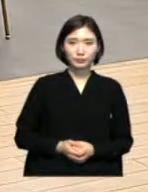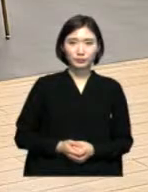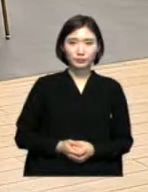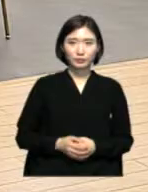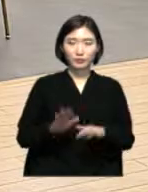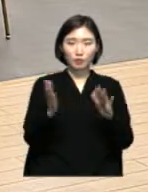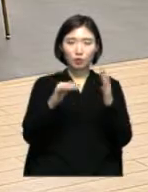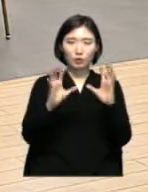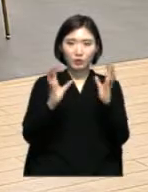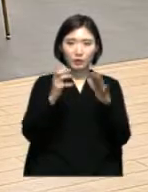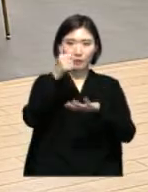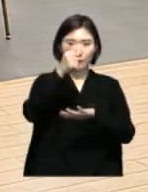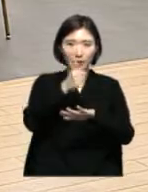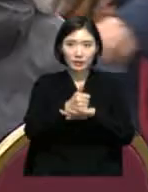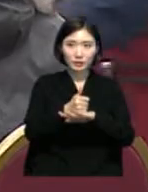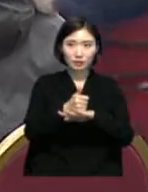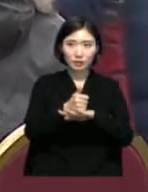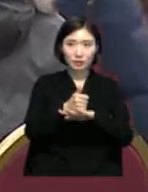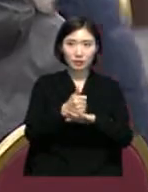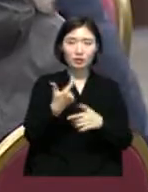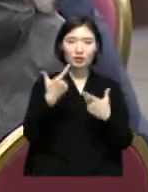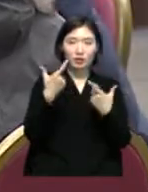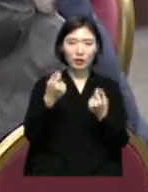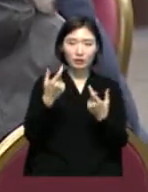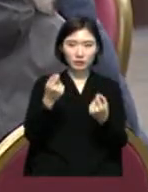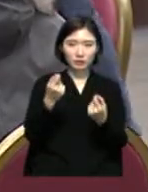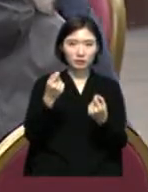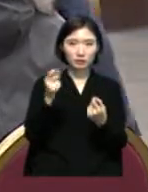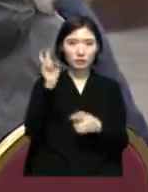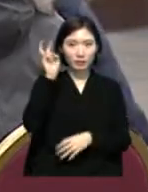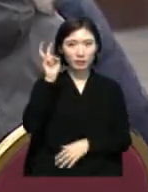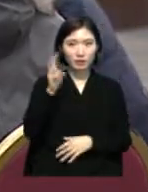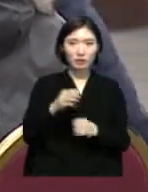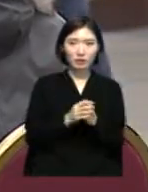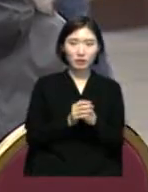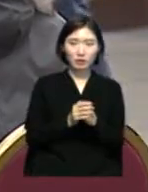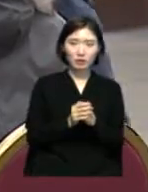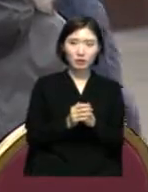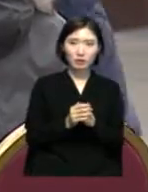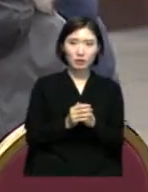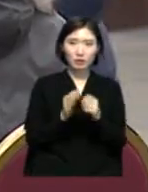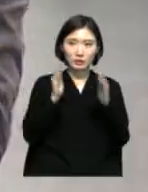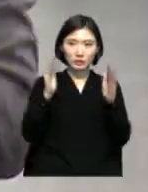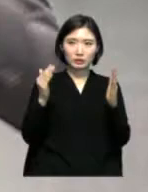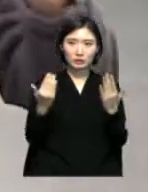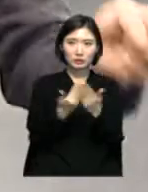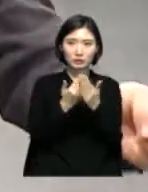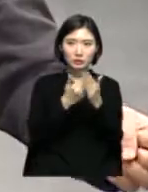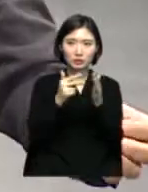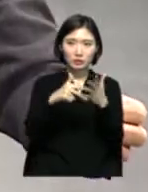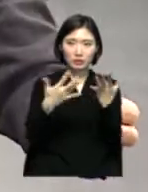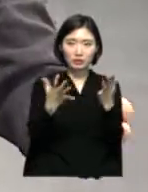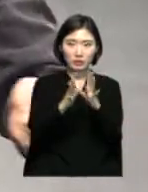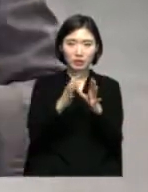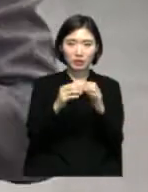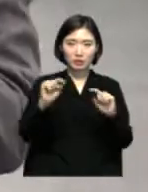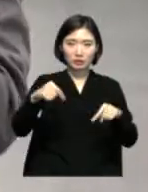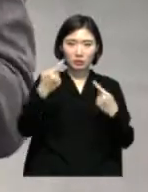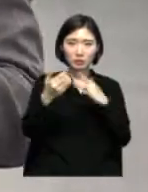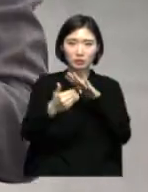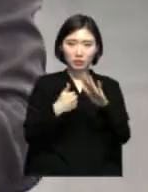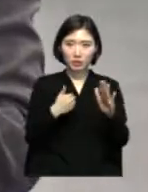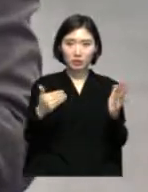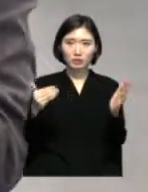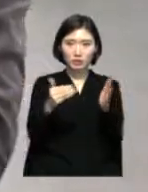이번 공청회가 마지막이지 않겠냐는 전망이 나온 가운데 한국사학진흥재단은 구정 전에 결정이 나야 한다는 입장을